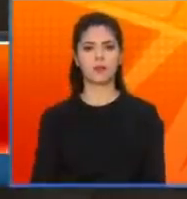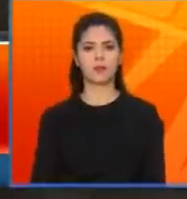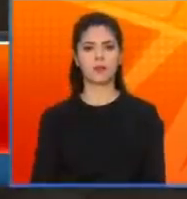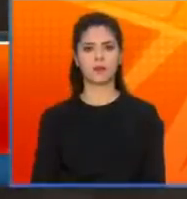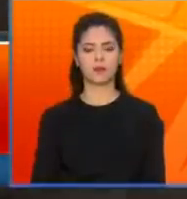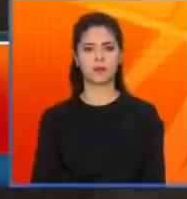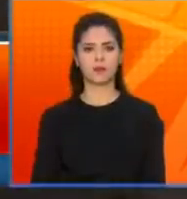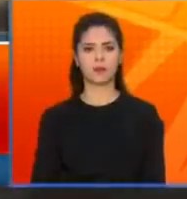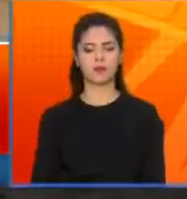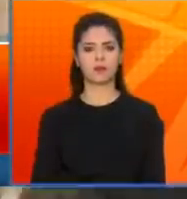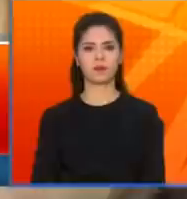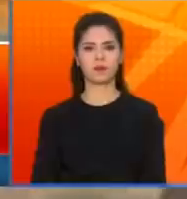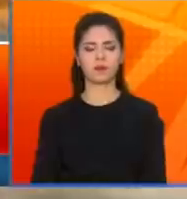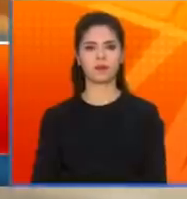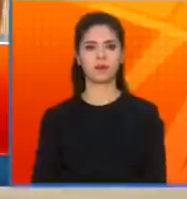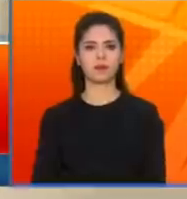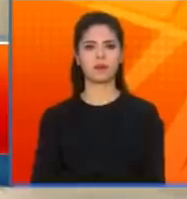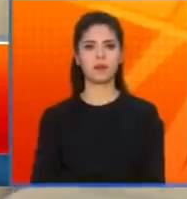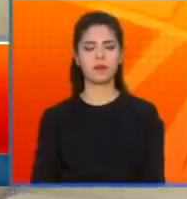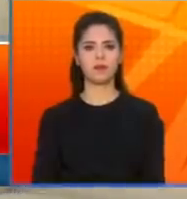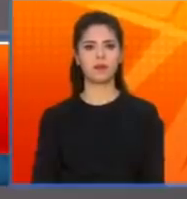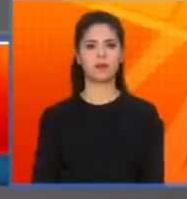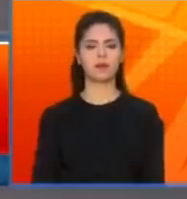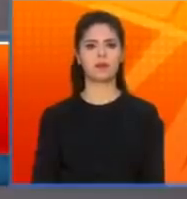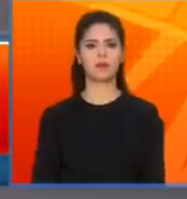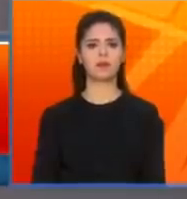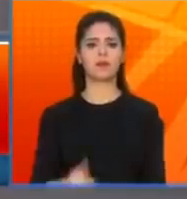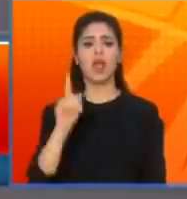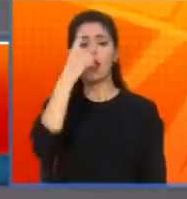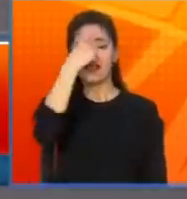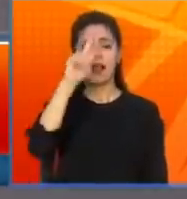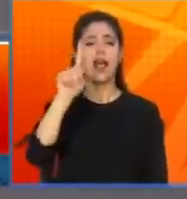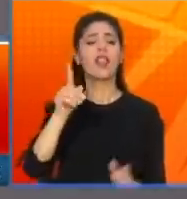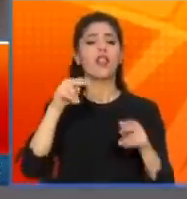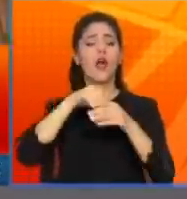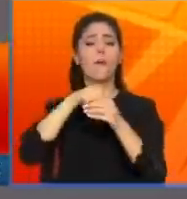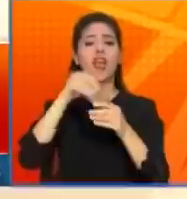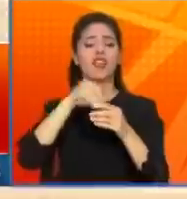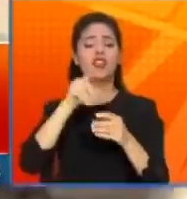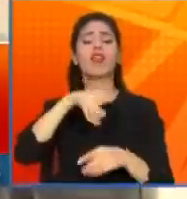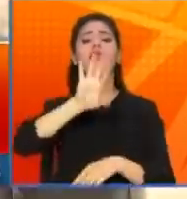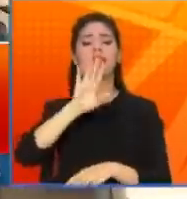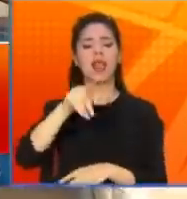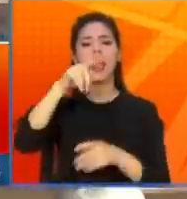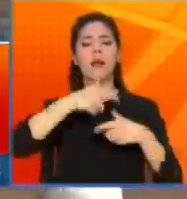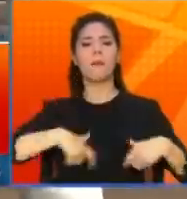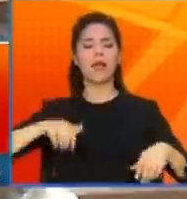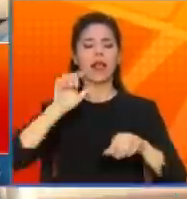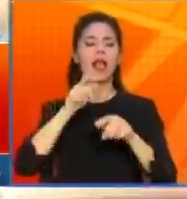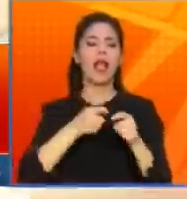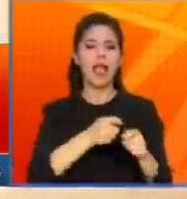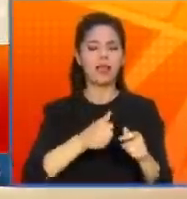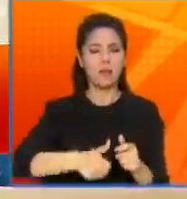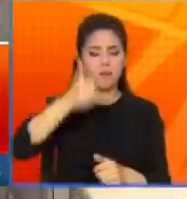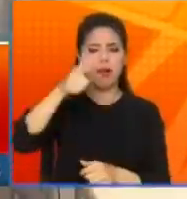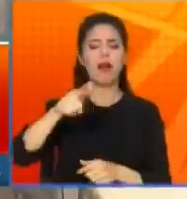ve hatırlatıcı. Sık sık ellerimizi dezenfekte etmemiz gerektiğini hatırlatıyor. Sadece meclis değil, Milli Eğitim Bakanlığı da 81 ilde eş zamanlı